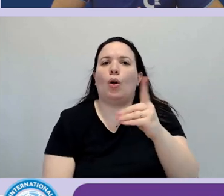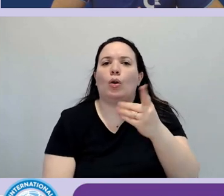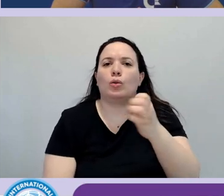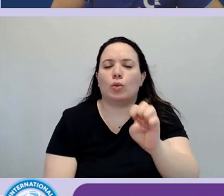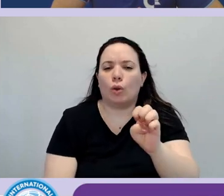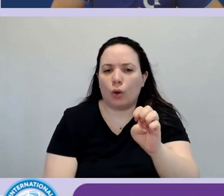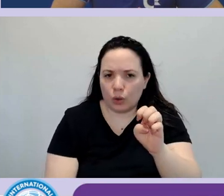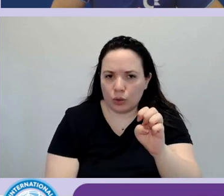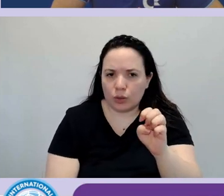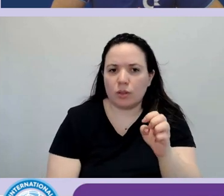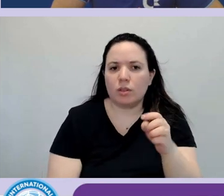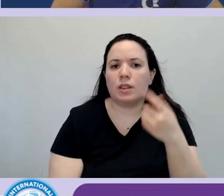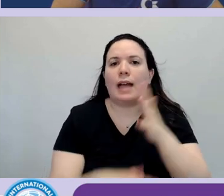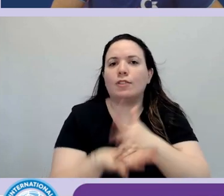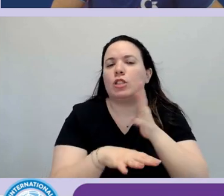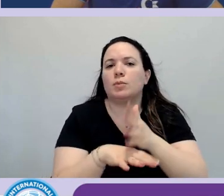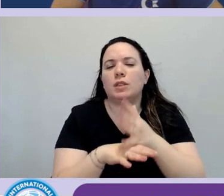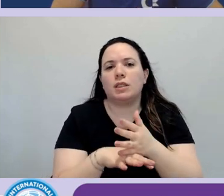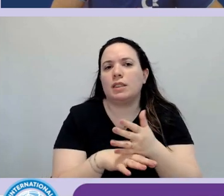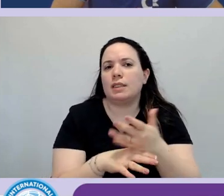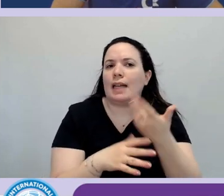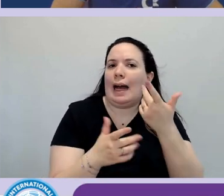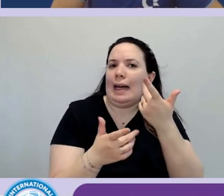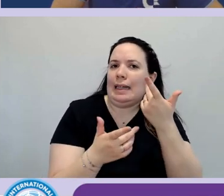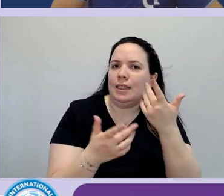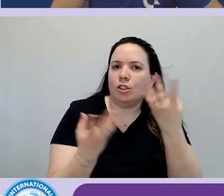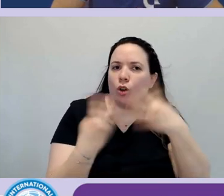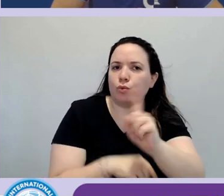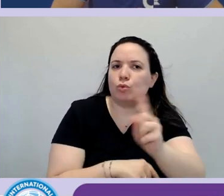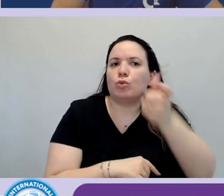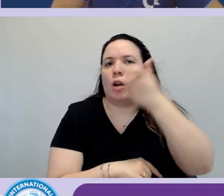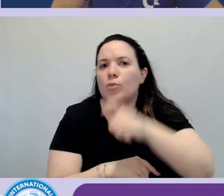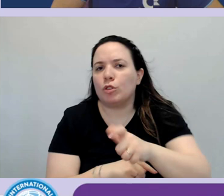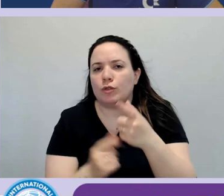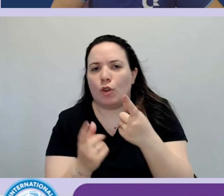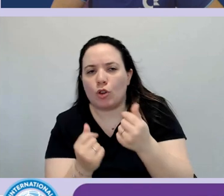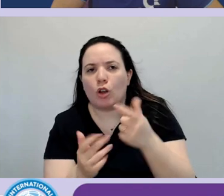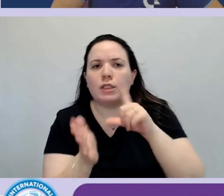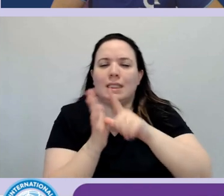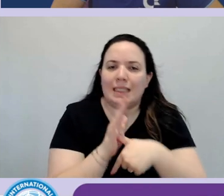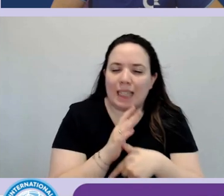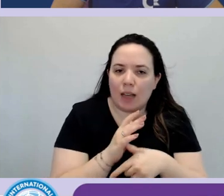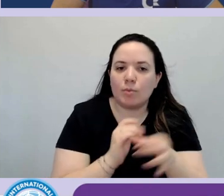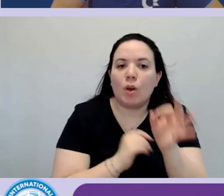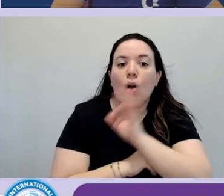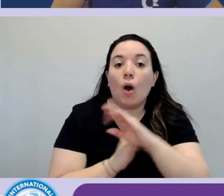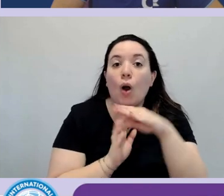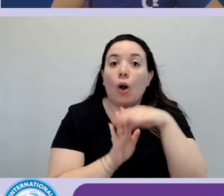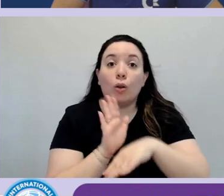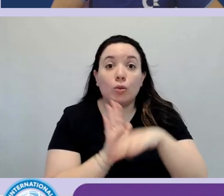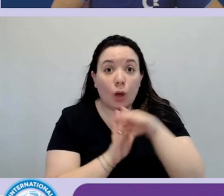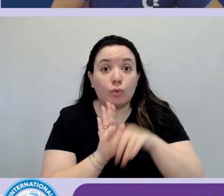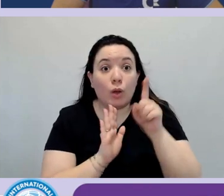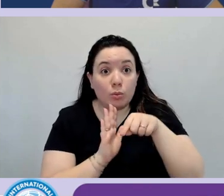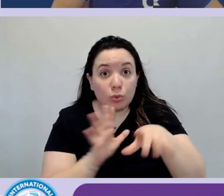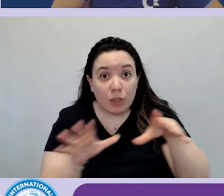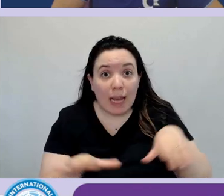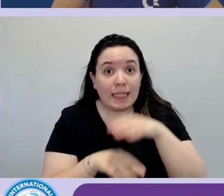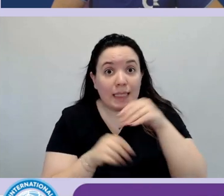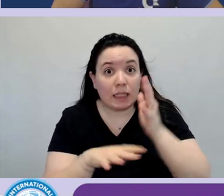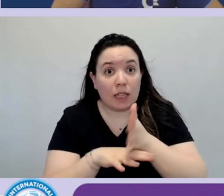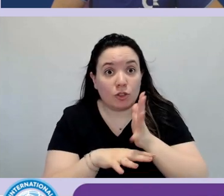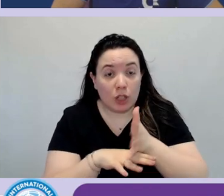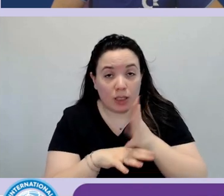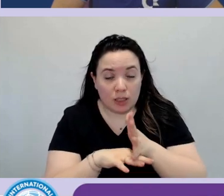ragione di tempi e costi l'accessibilità oppure anche questi software ultimamente si stanno mendo di funzionalità che